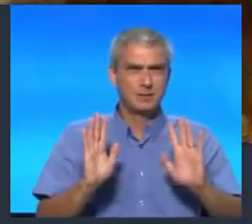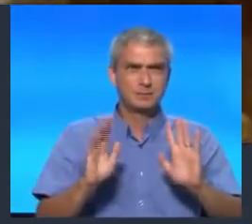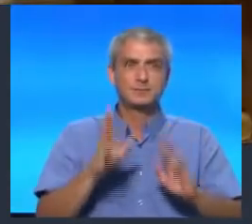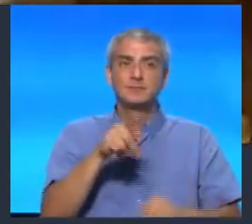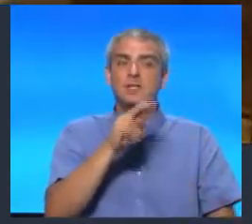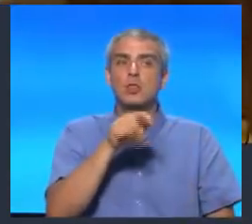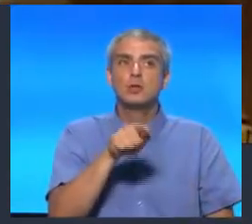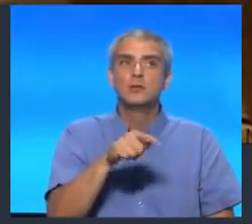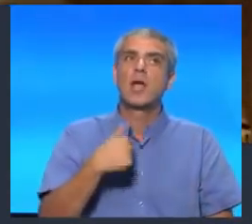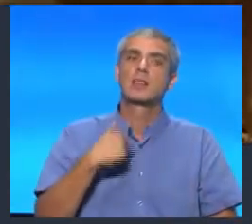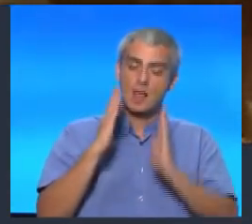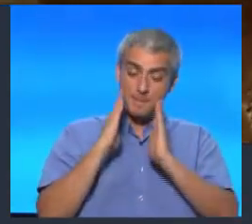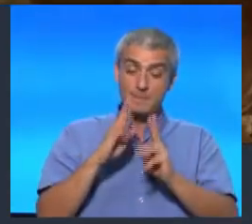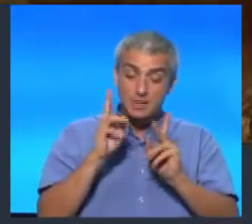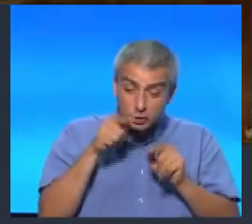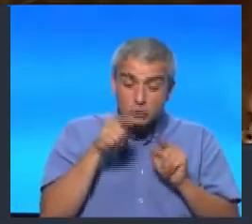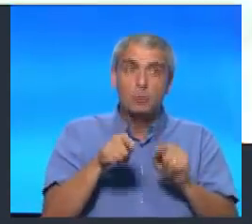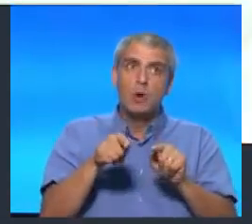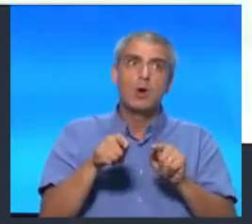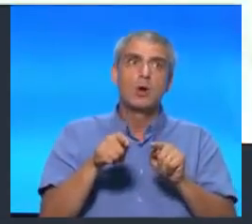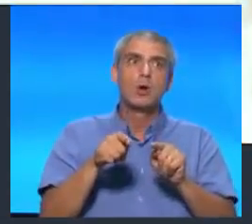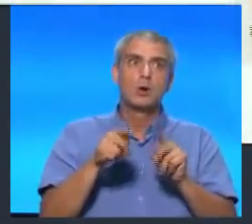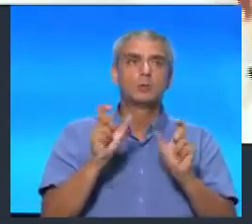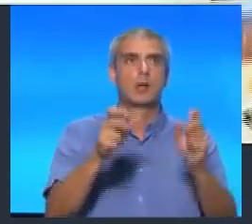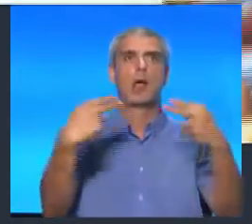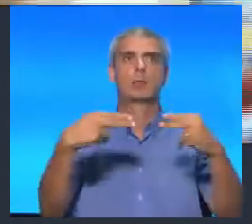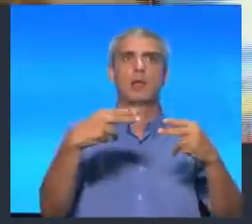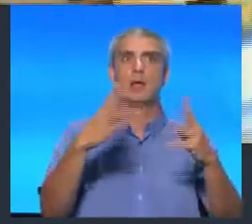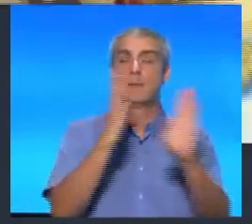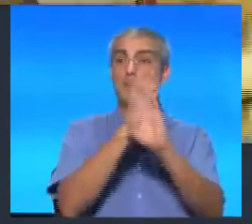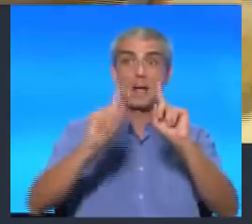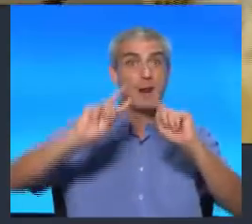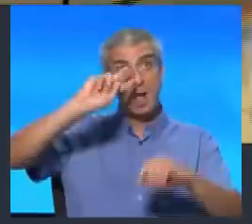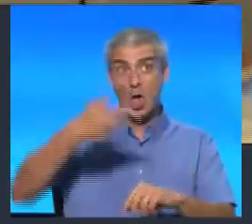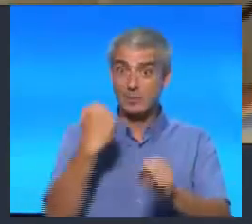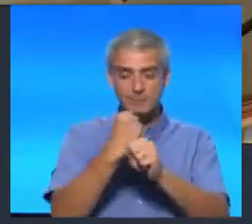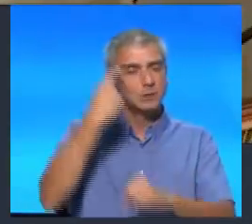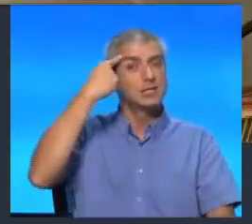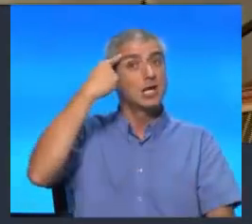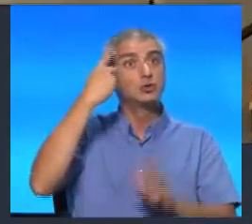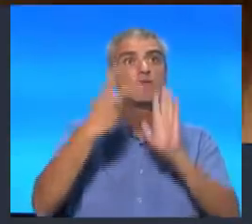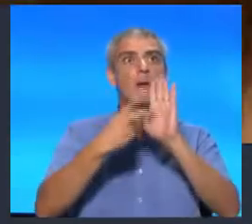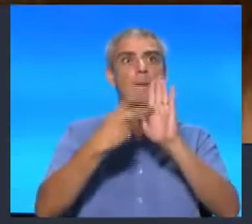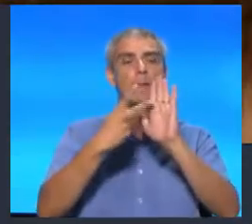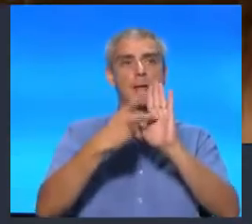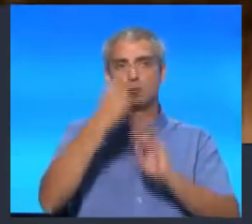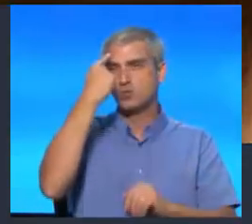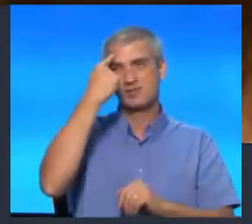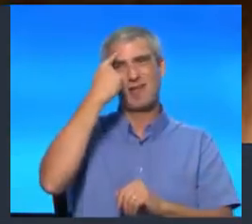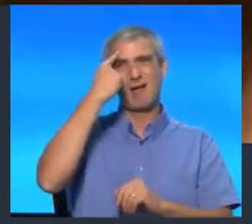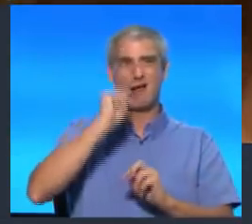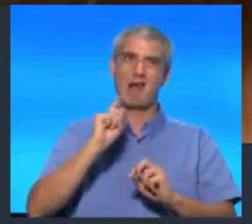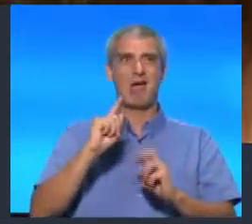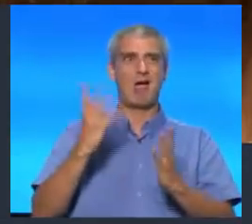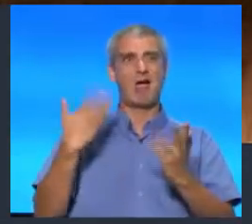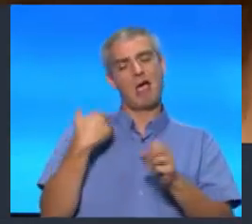עניין שאני מאמינה שזה יש פה עניין הרתעתי. שמחבל הבא שיקום לעשות משהו, יחשוב פעמיים. הוא ידע שזה לא, הוא